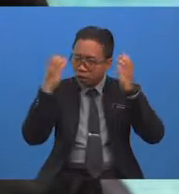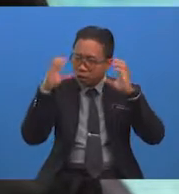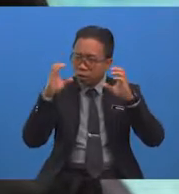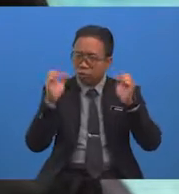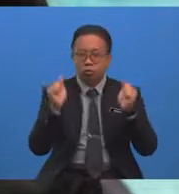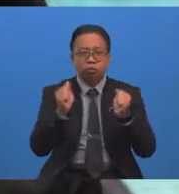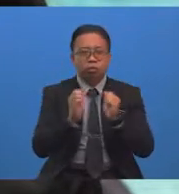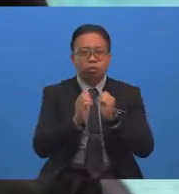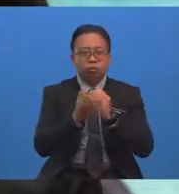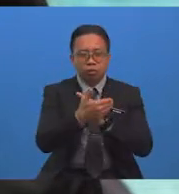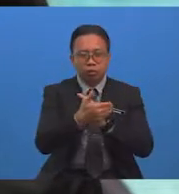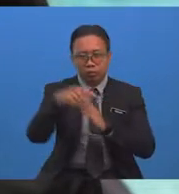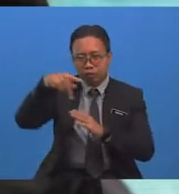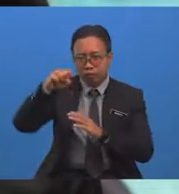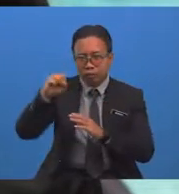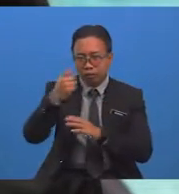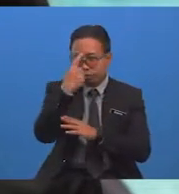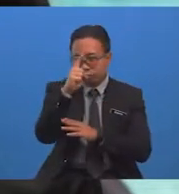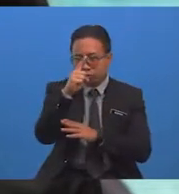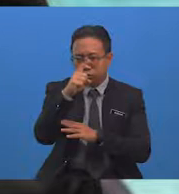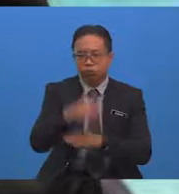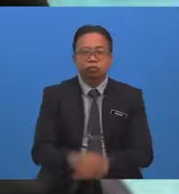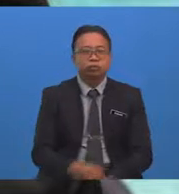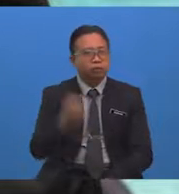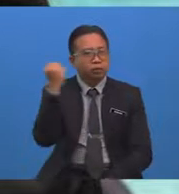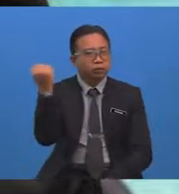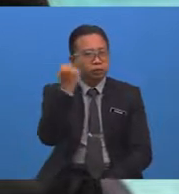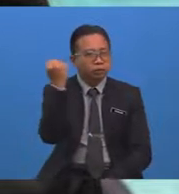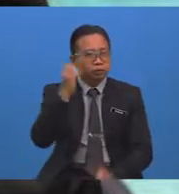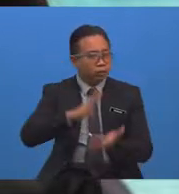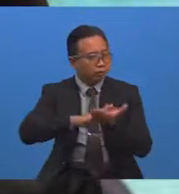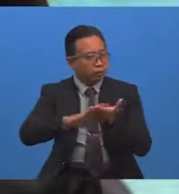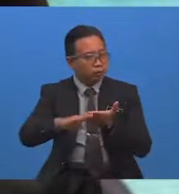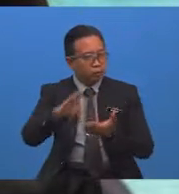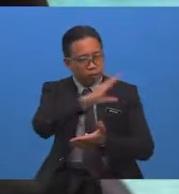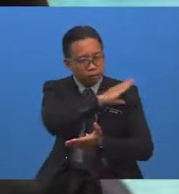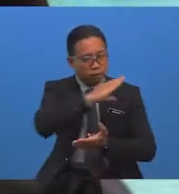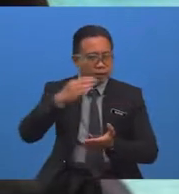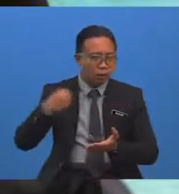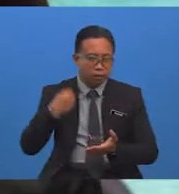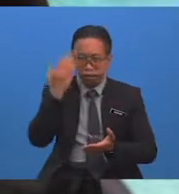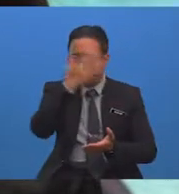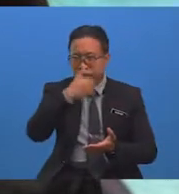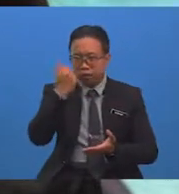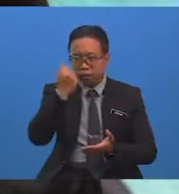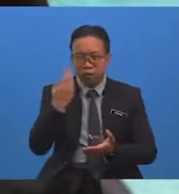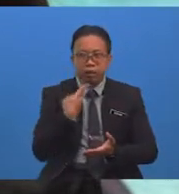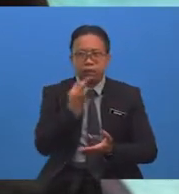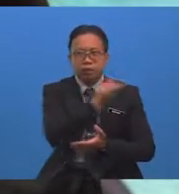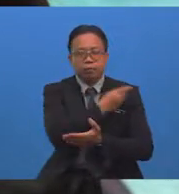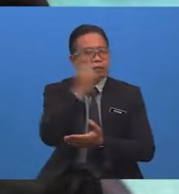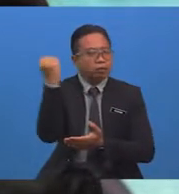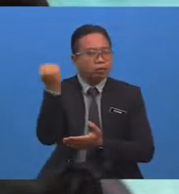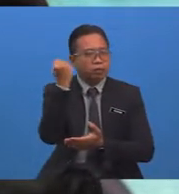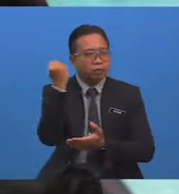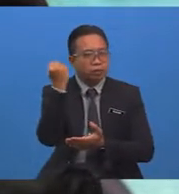pengawas pusat sumber supaya pusat sumber sentiasa kelihatan bersih dan sehat kami sentiasa membersihkan